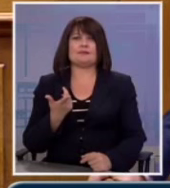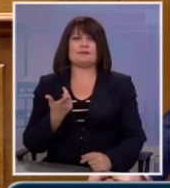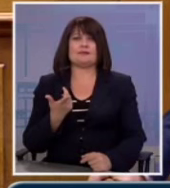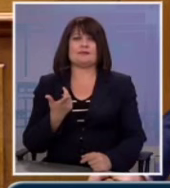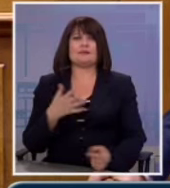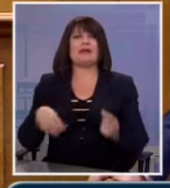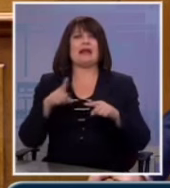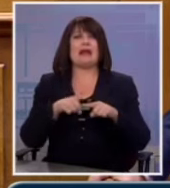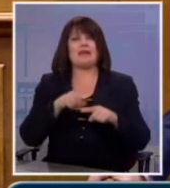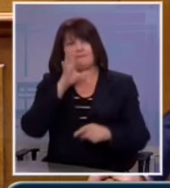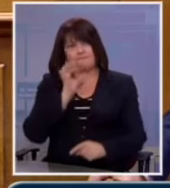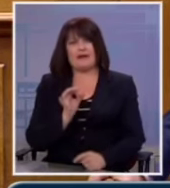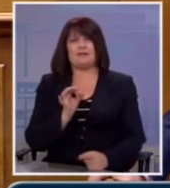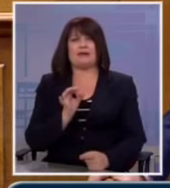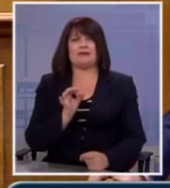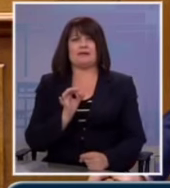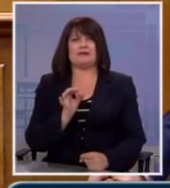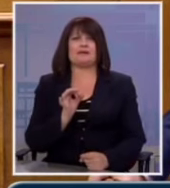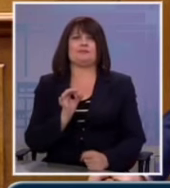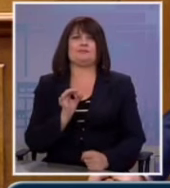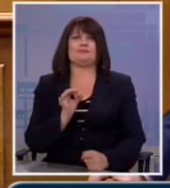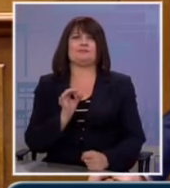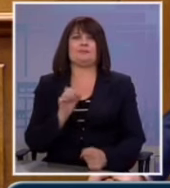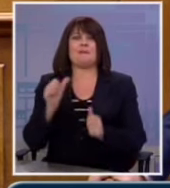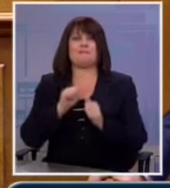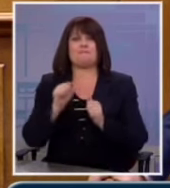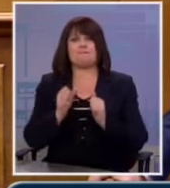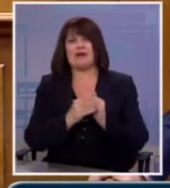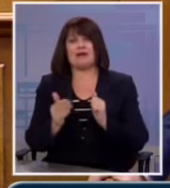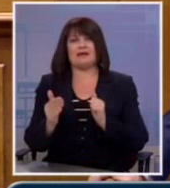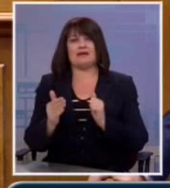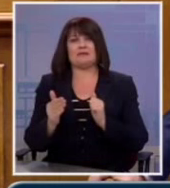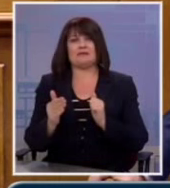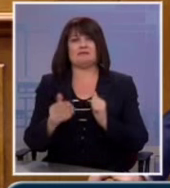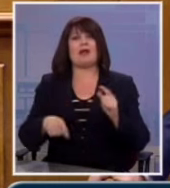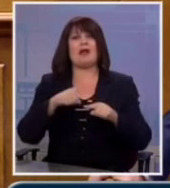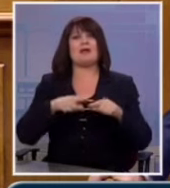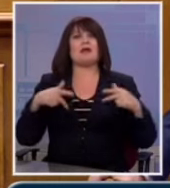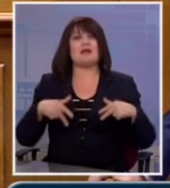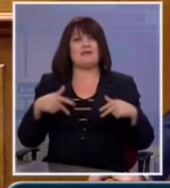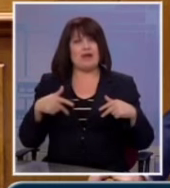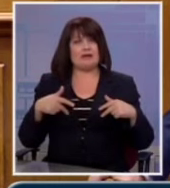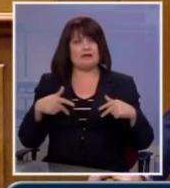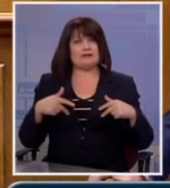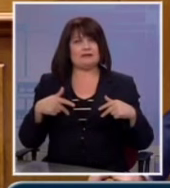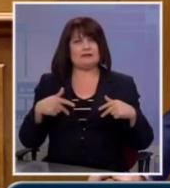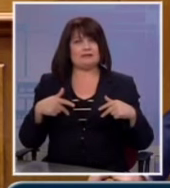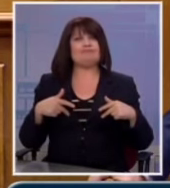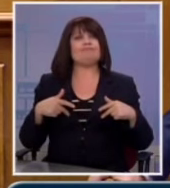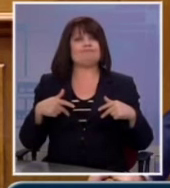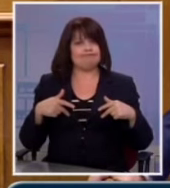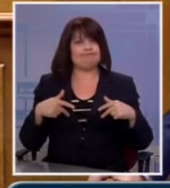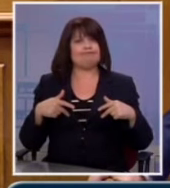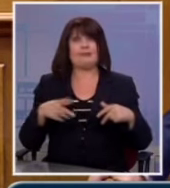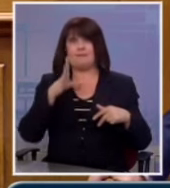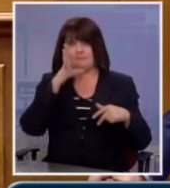η Ελλάδα πραγματικά αυτούς τους μήνες και η ελληνική κυβέρνηση έκανε μια